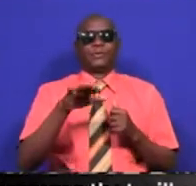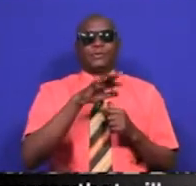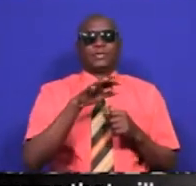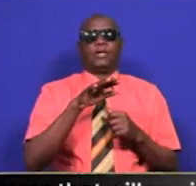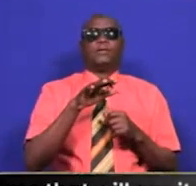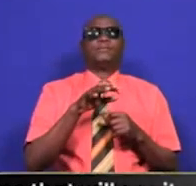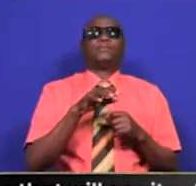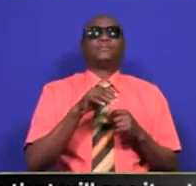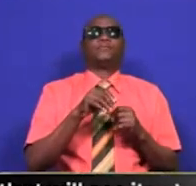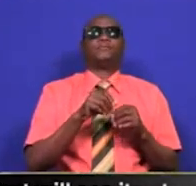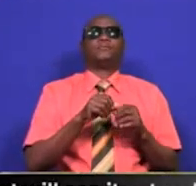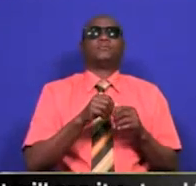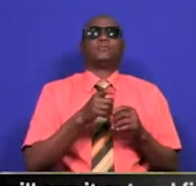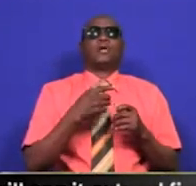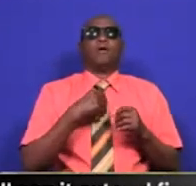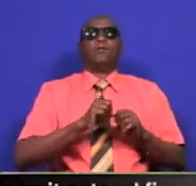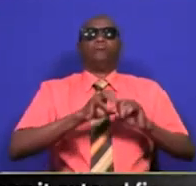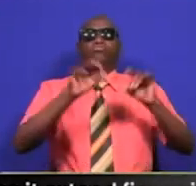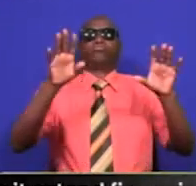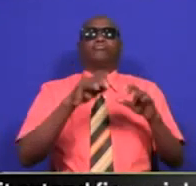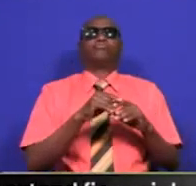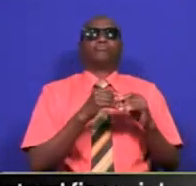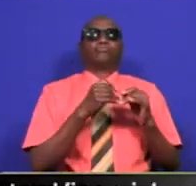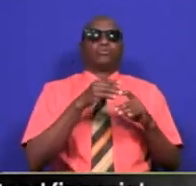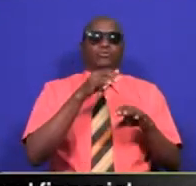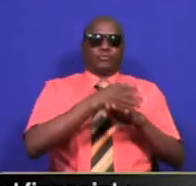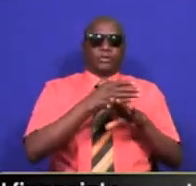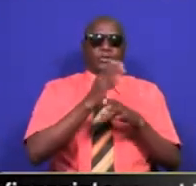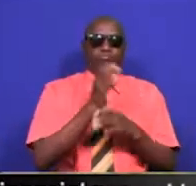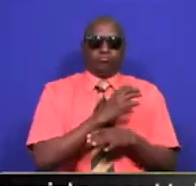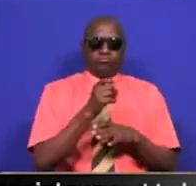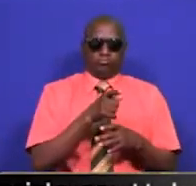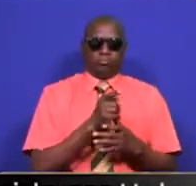kuzambaza hiyo pombe. Reporting for Hope TV Newswatch, I'm Grace Ahati.